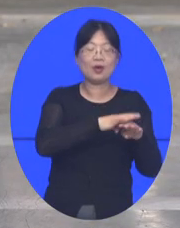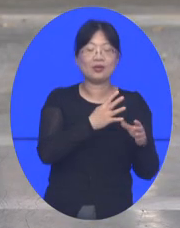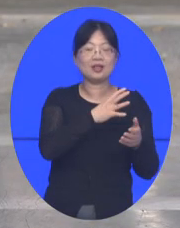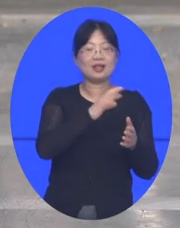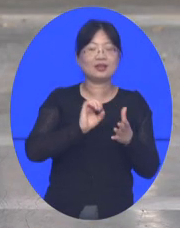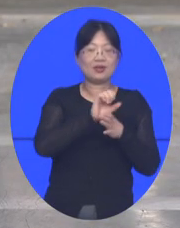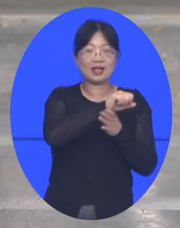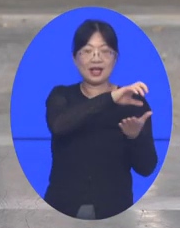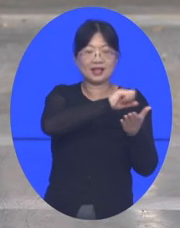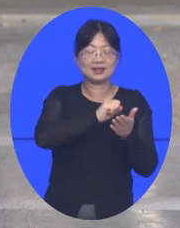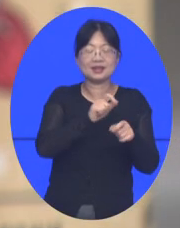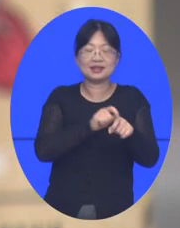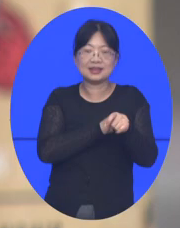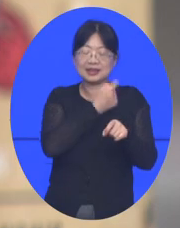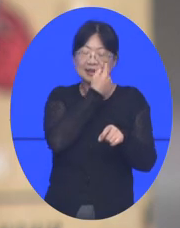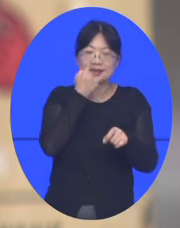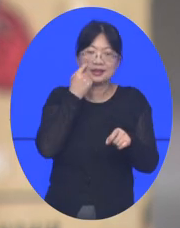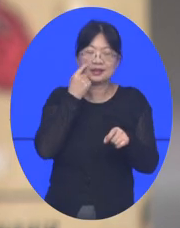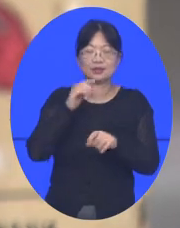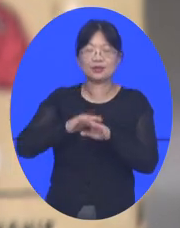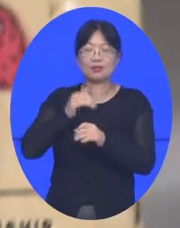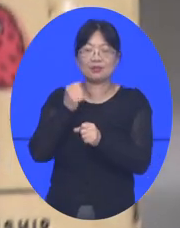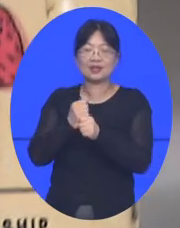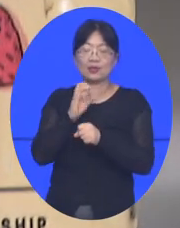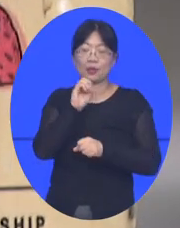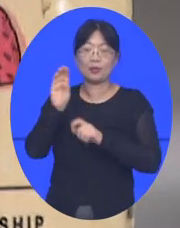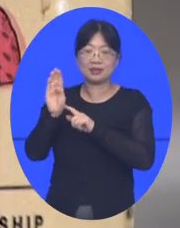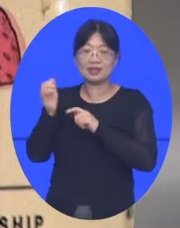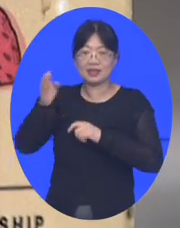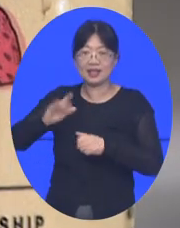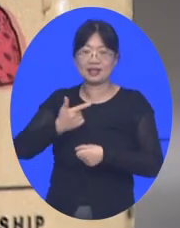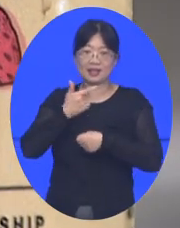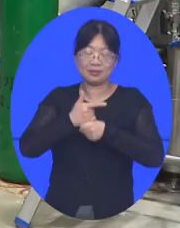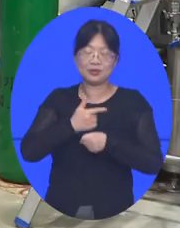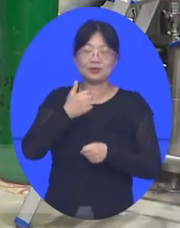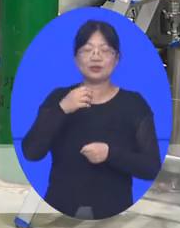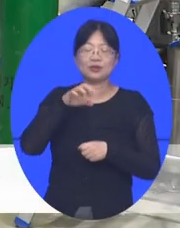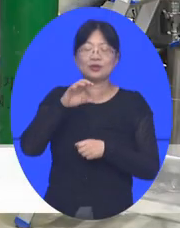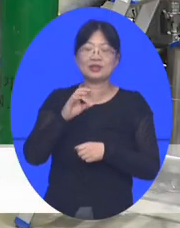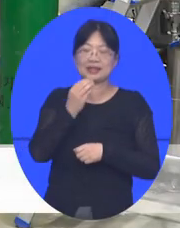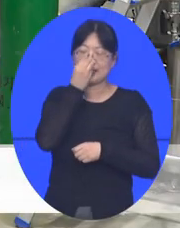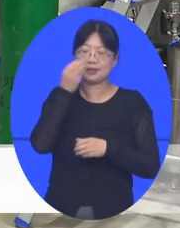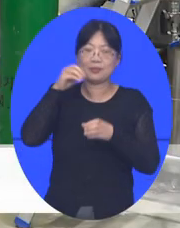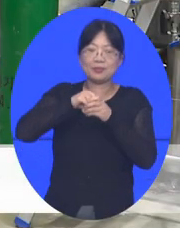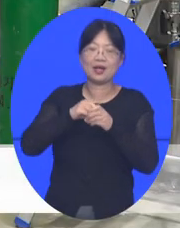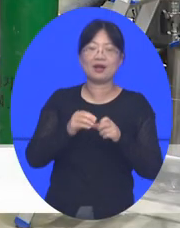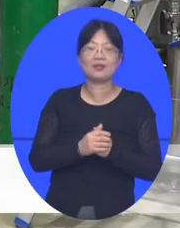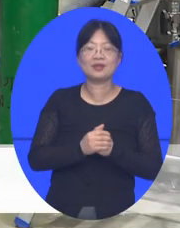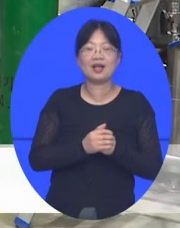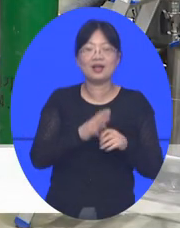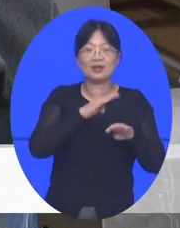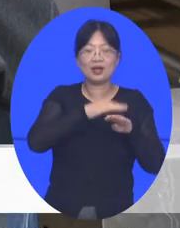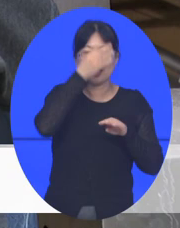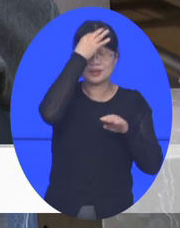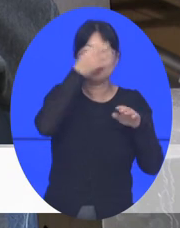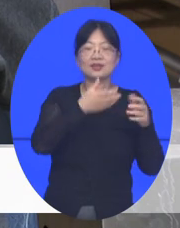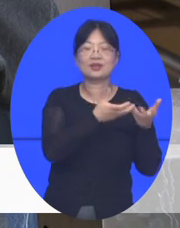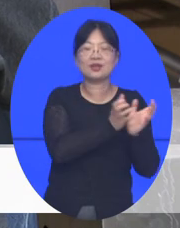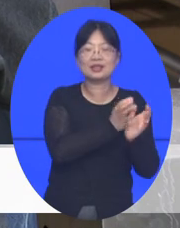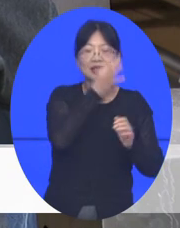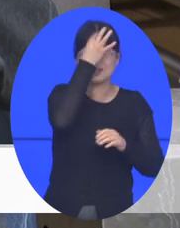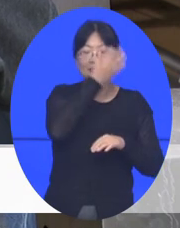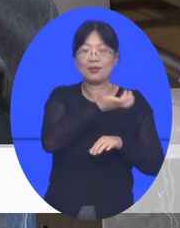것이 특징인 수제 맥주. 이 맥주엔 남양주 딸기가 들어갔습니다. 경기도 농업기술원이 기술을 이전한